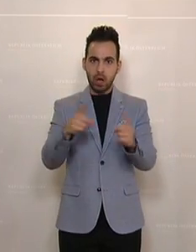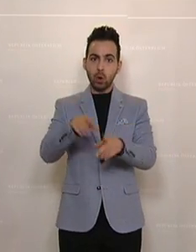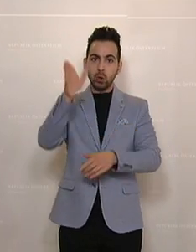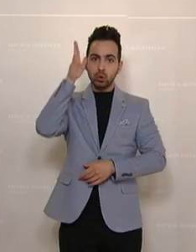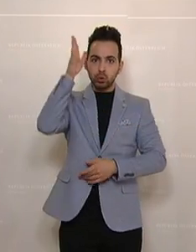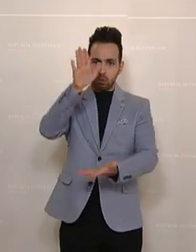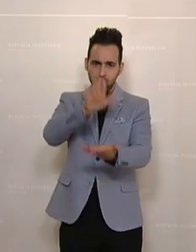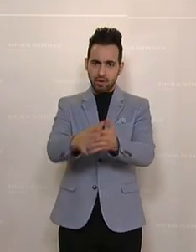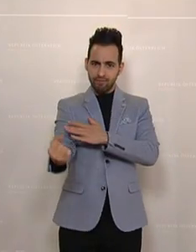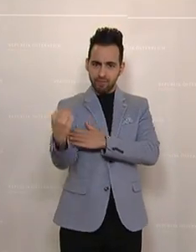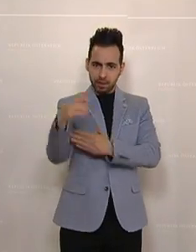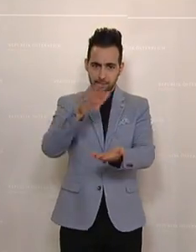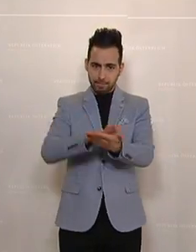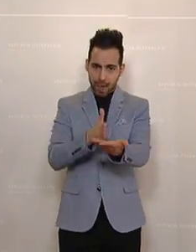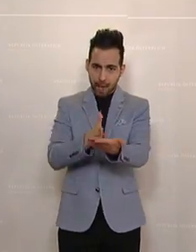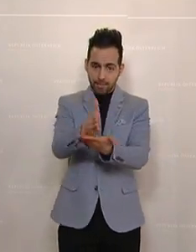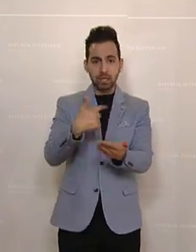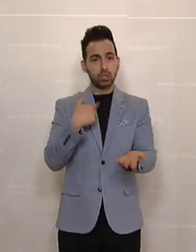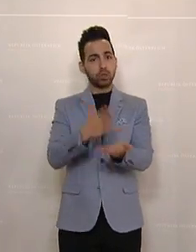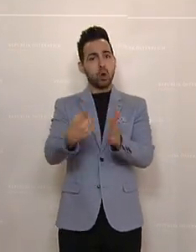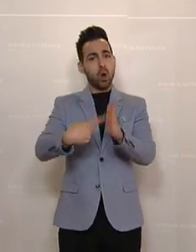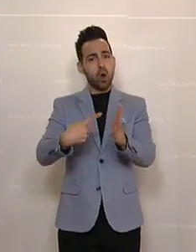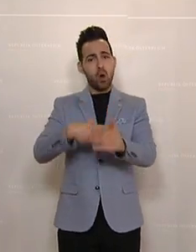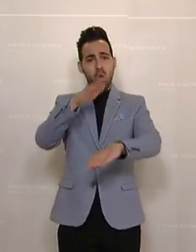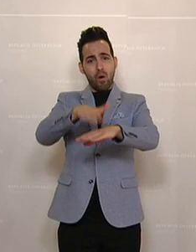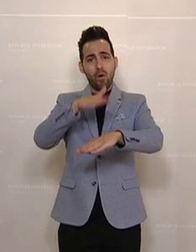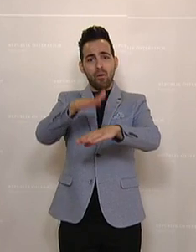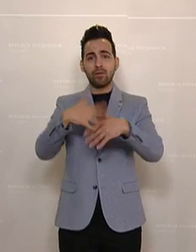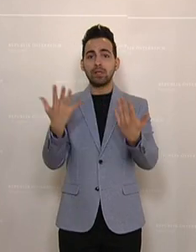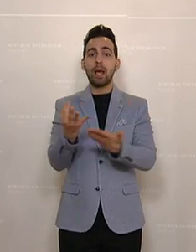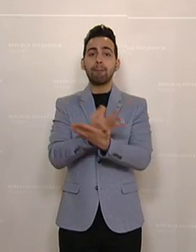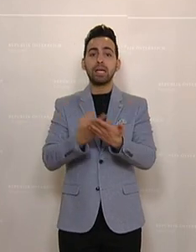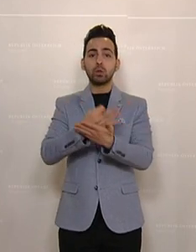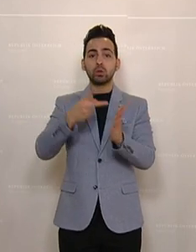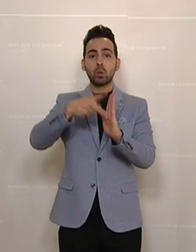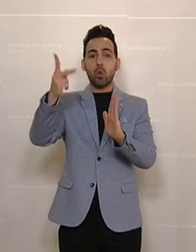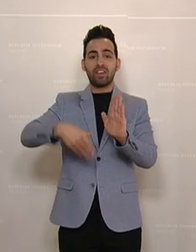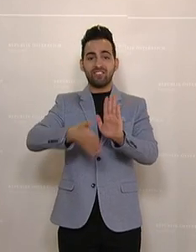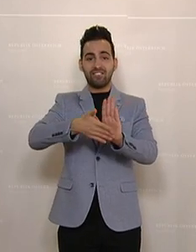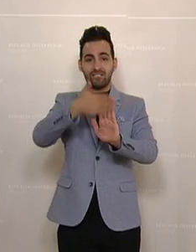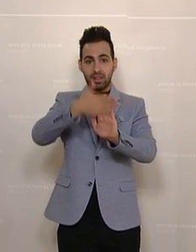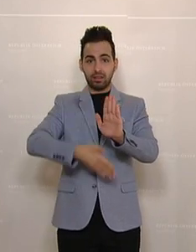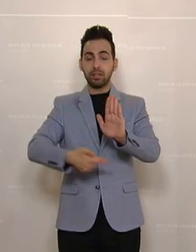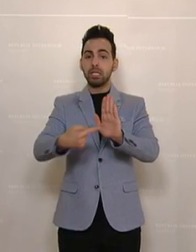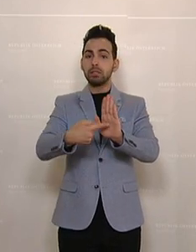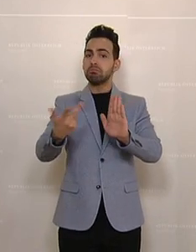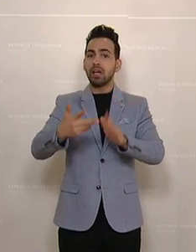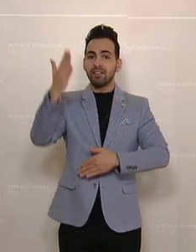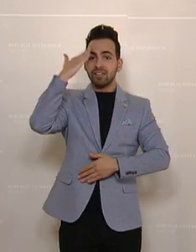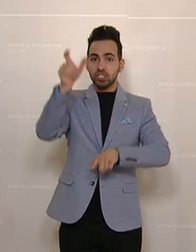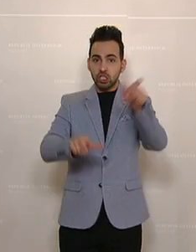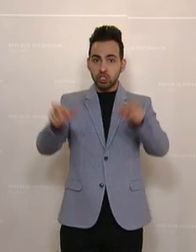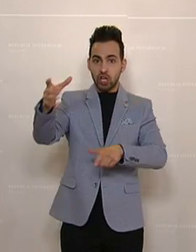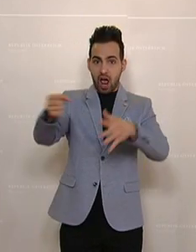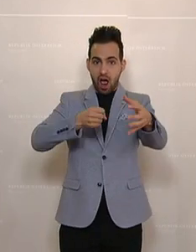Es ist an der Zeit, den von mir so oft schon geforderten Bildungskonvent einzuberufen mit Wissenschaftlerinnen und